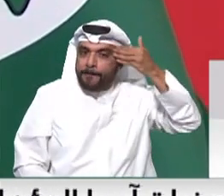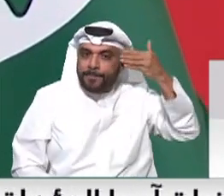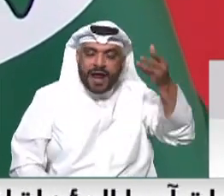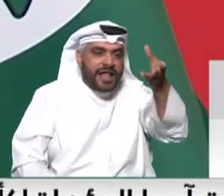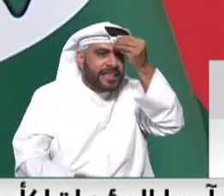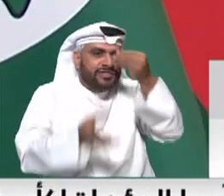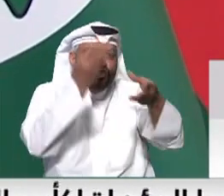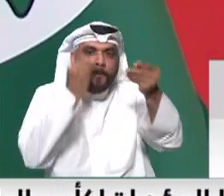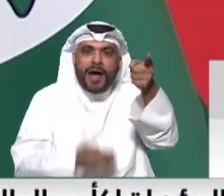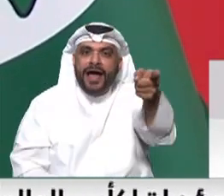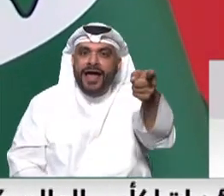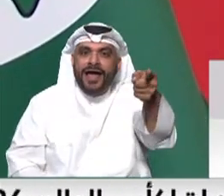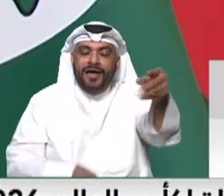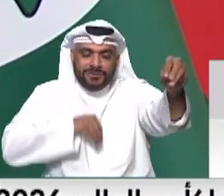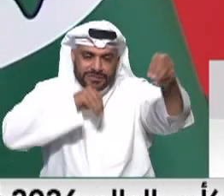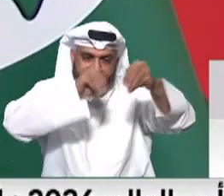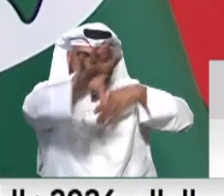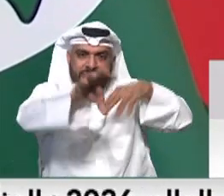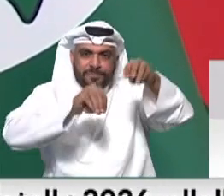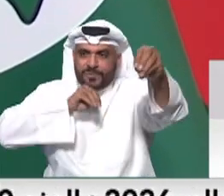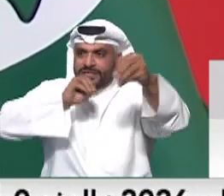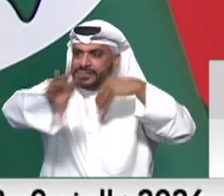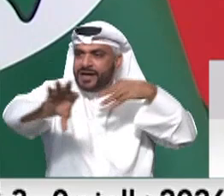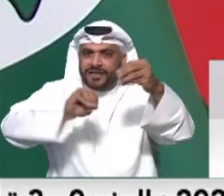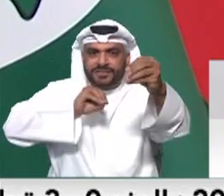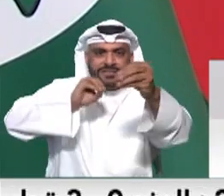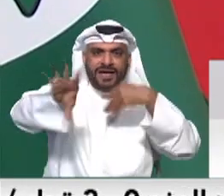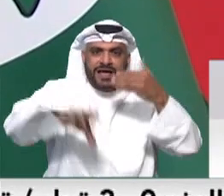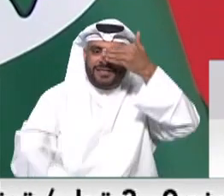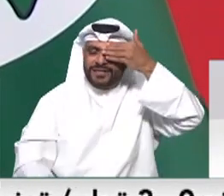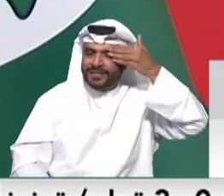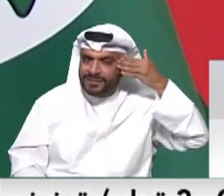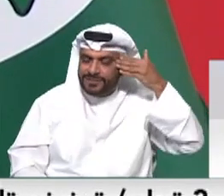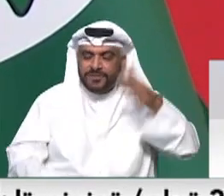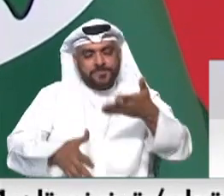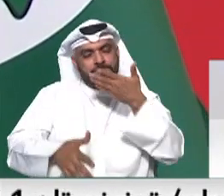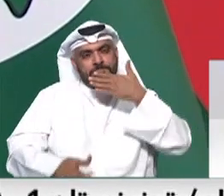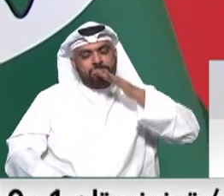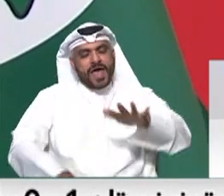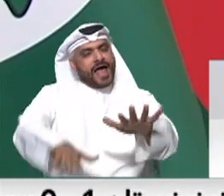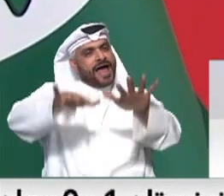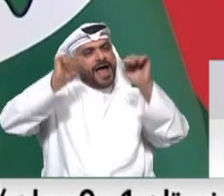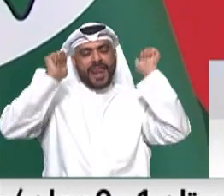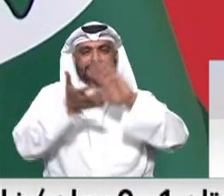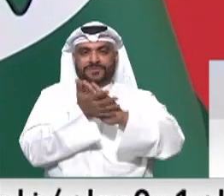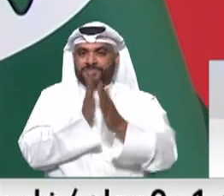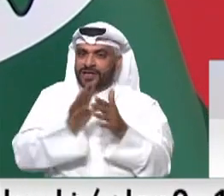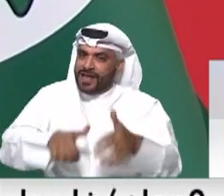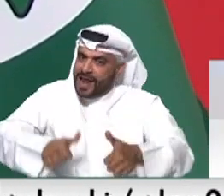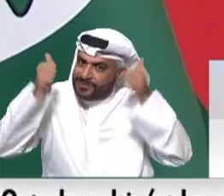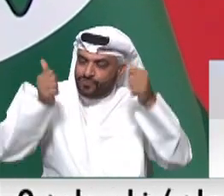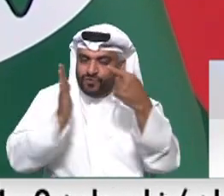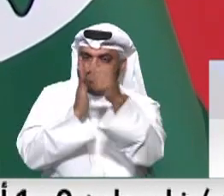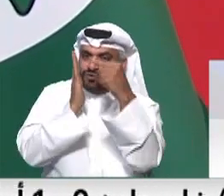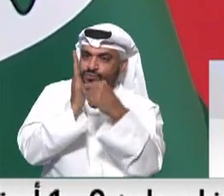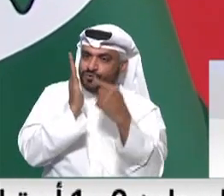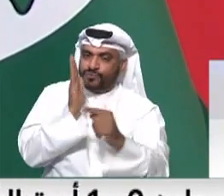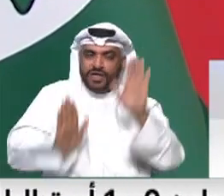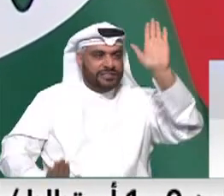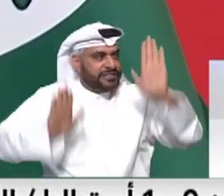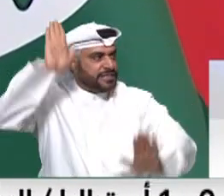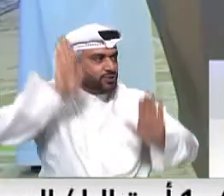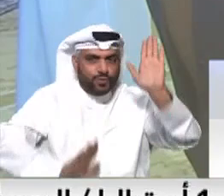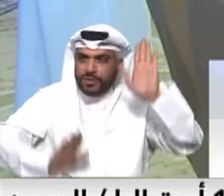والمشاريع التنموية بالإضافة للبنود الأخرى. وتم الانتهاء بالتوصيات لهذه البنود للبنود